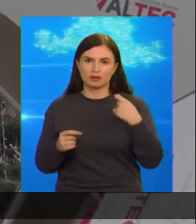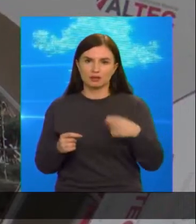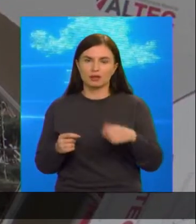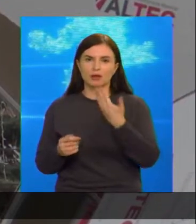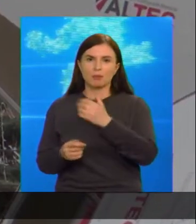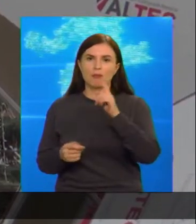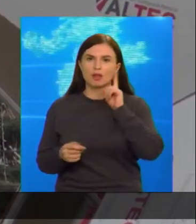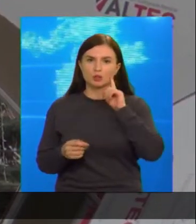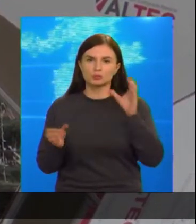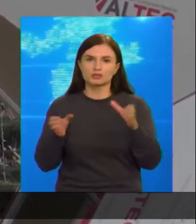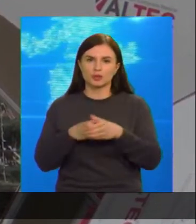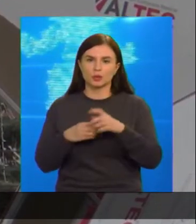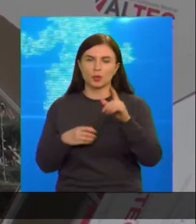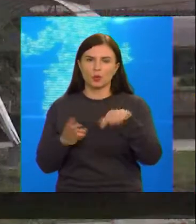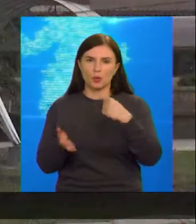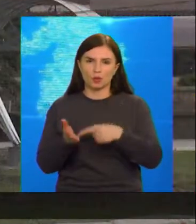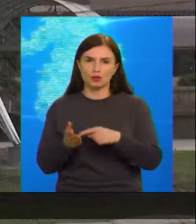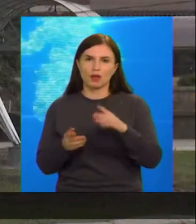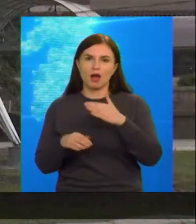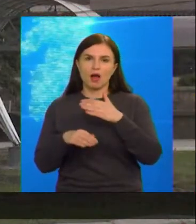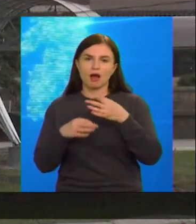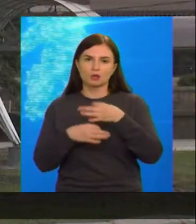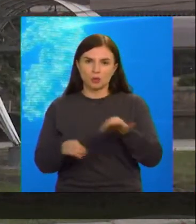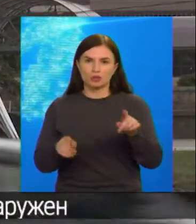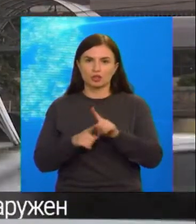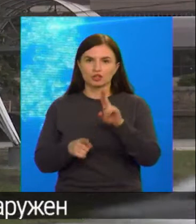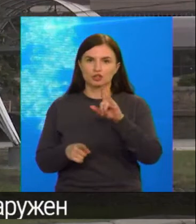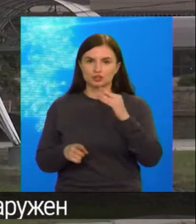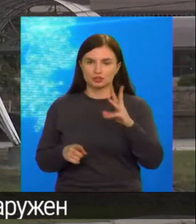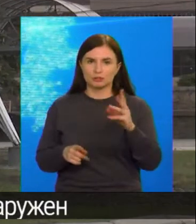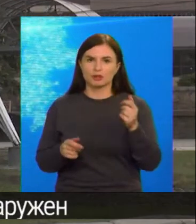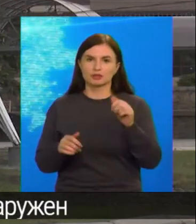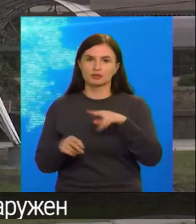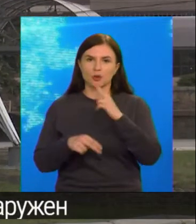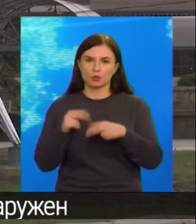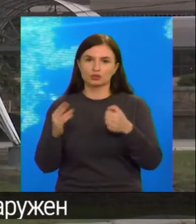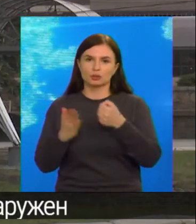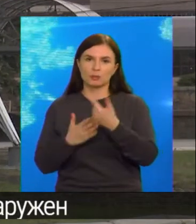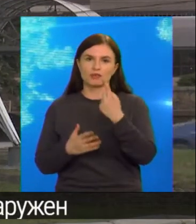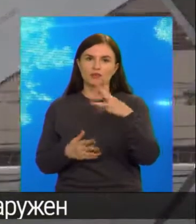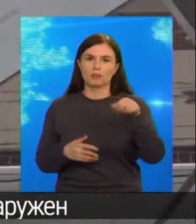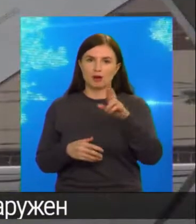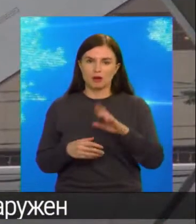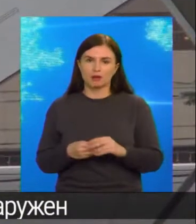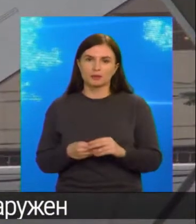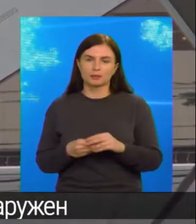совету города. Одобрили арт-объект и жители Кыштыма. Закончить установку планируют 1 мая.